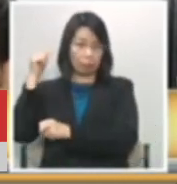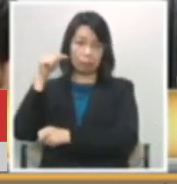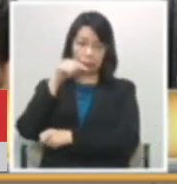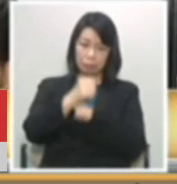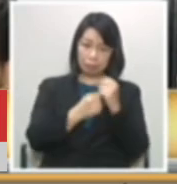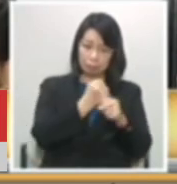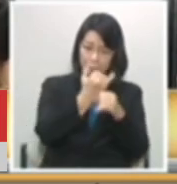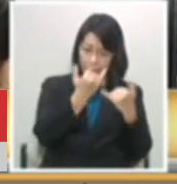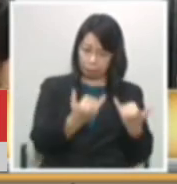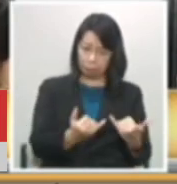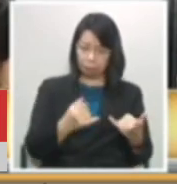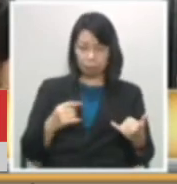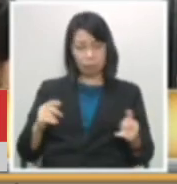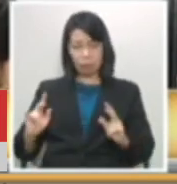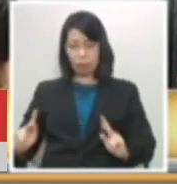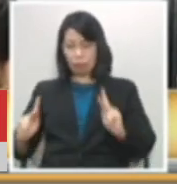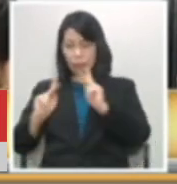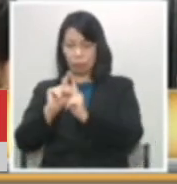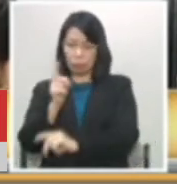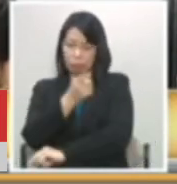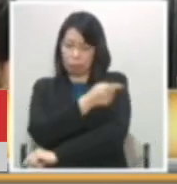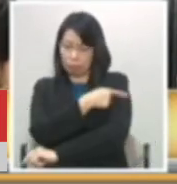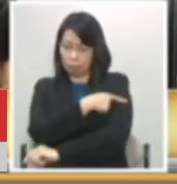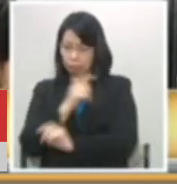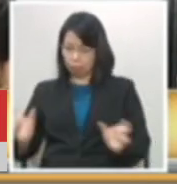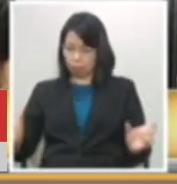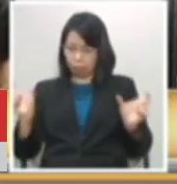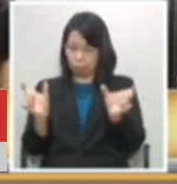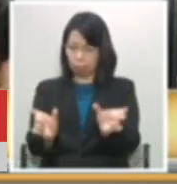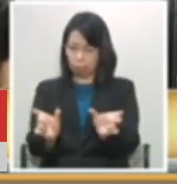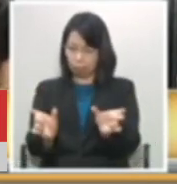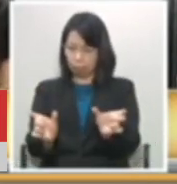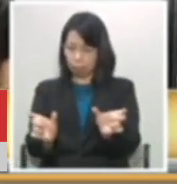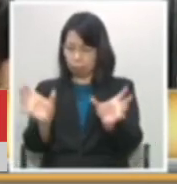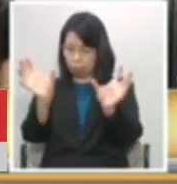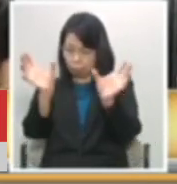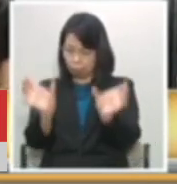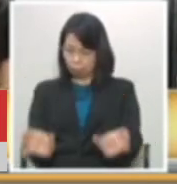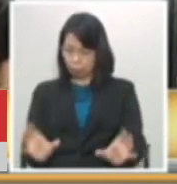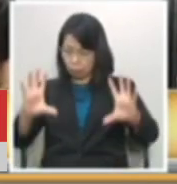ดกับกระทรวงอุดมศึกษาในปัจจุบันนำมารวมกันจะเท่ากับ